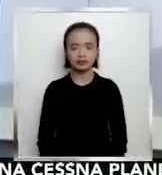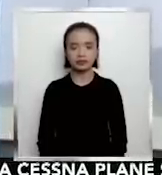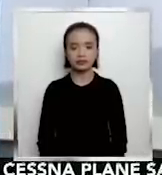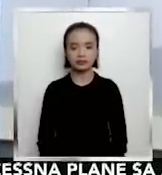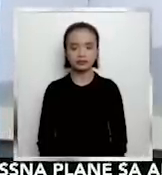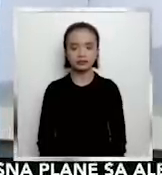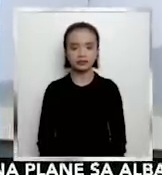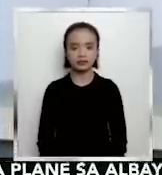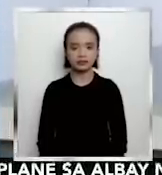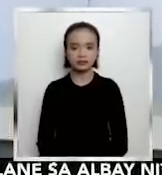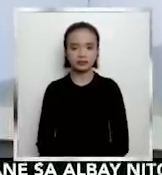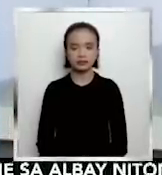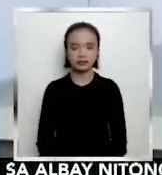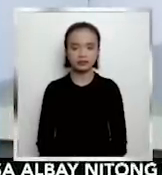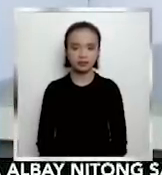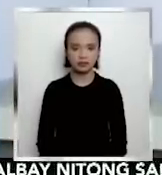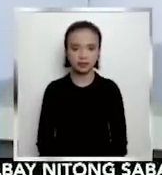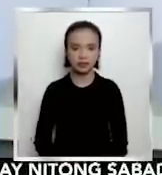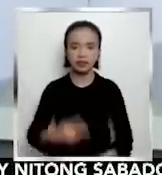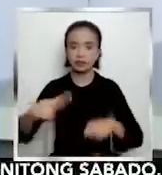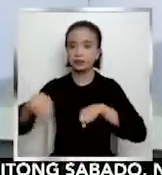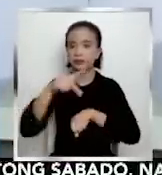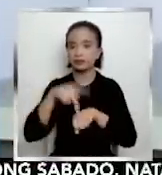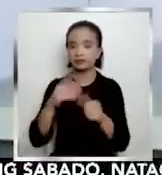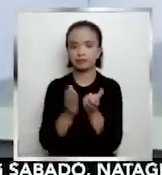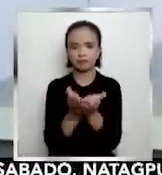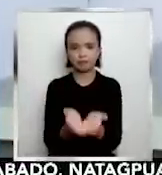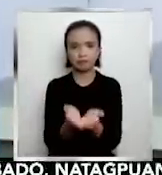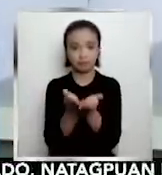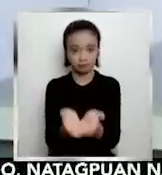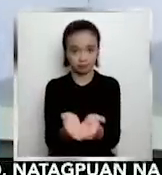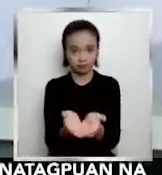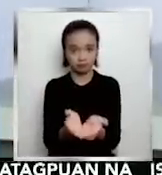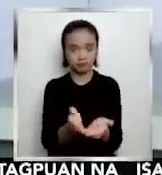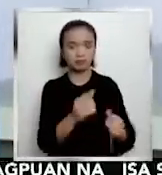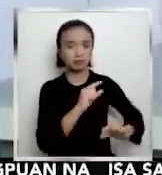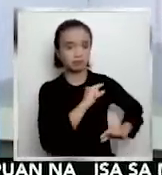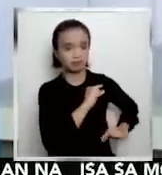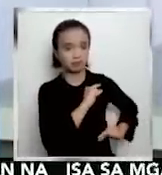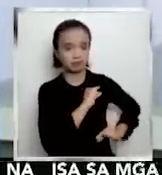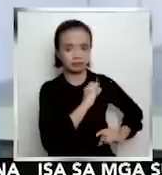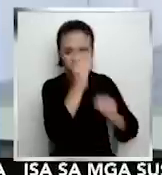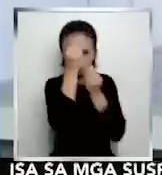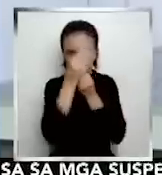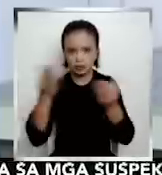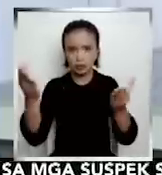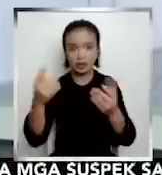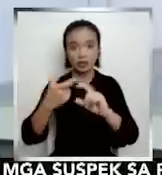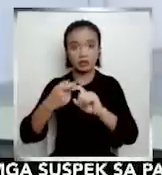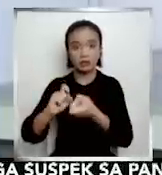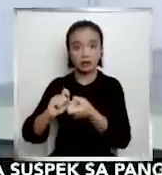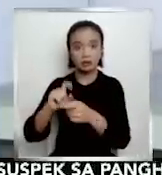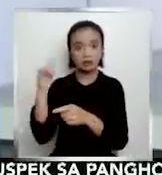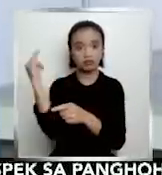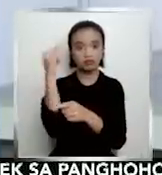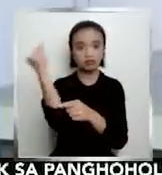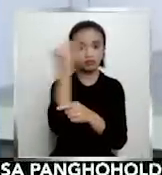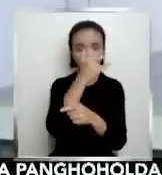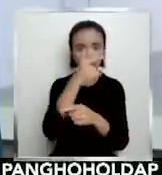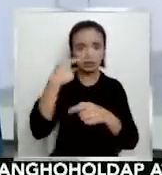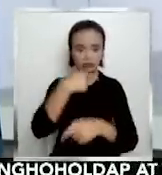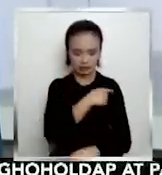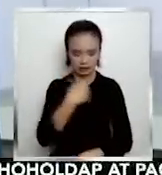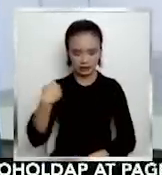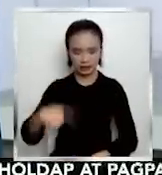Isinapubliko ng Philippine Coast Guard ang radio challenge na natanggap ng kanilang eroplano mula sa China Coast Guard.